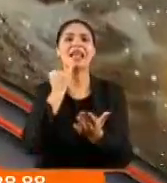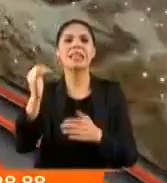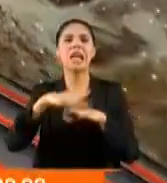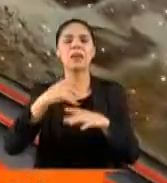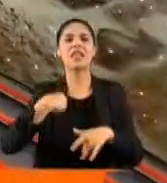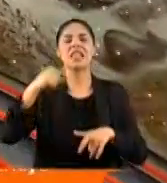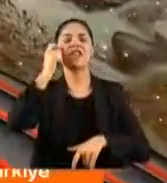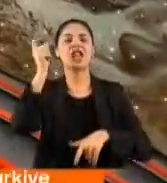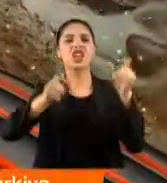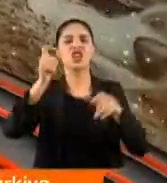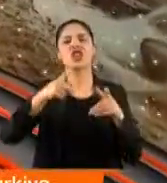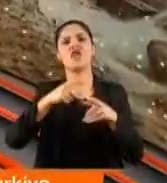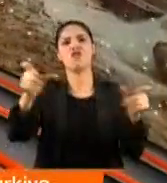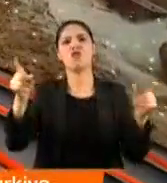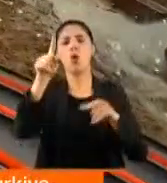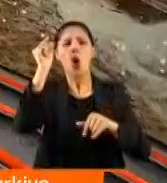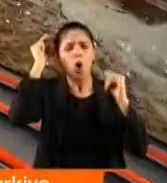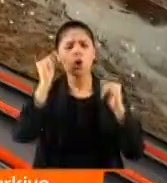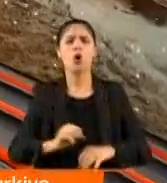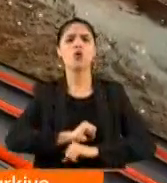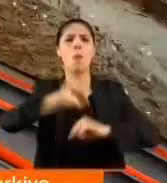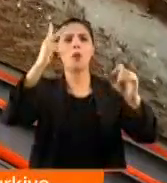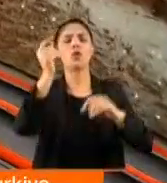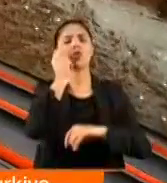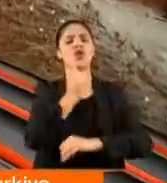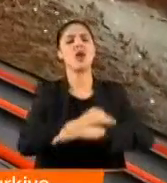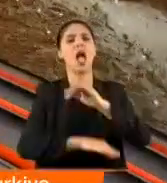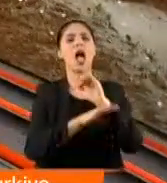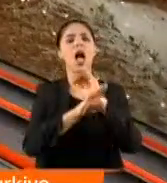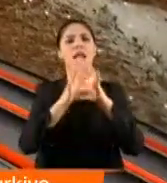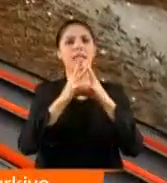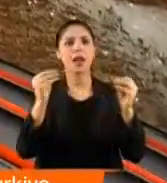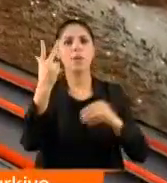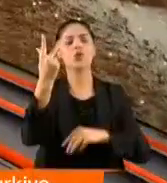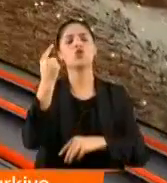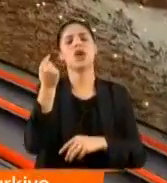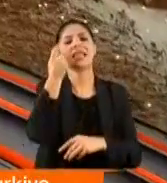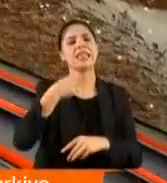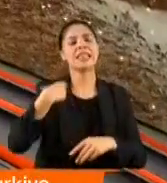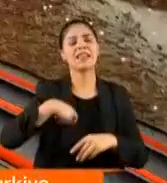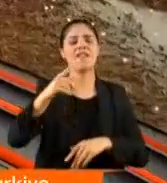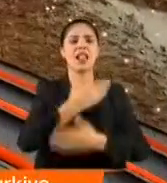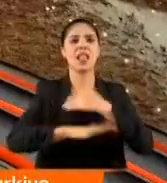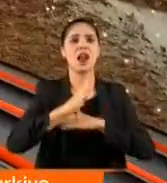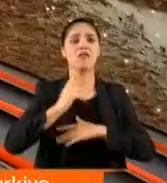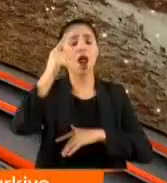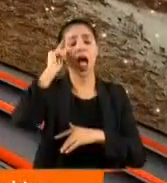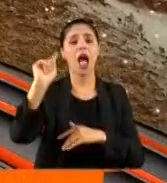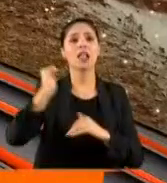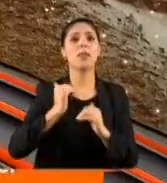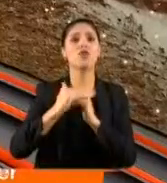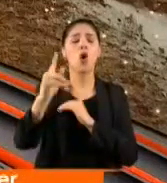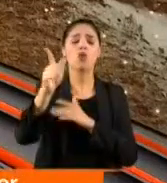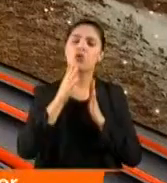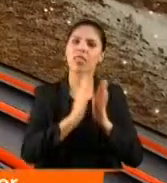vurdu. O hain bombardımanda 3 kişi hayatını kaybetti, 3 sivil de yaralandı. Azerbaycan ordusunun ilerleyişi de sürüyor bu arada, onu